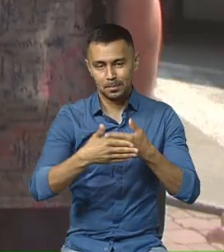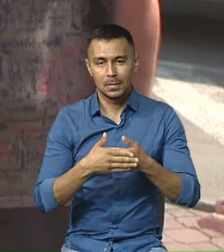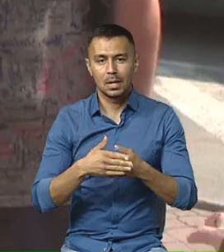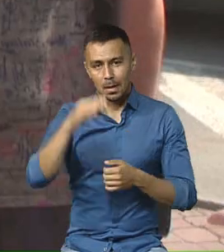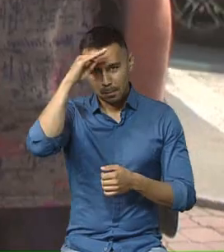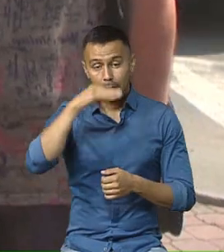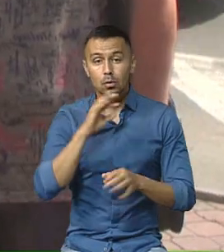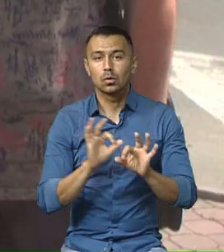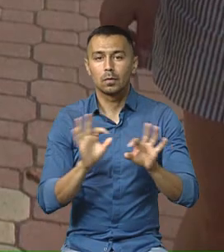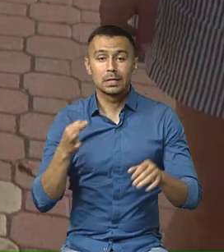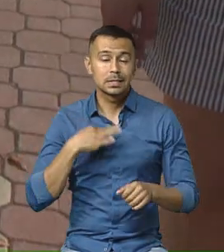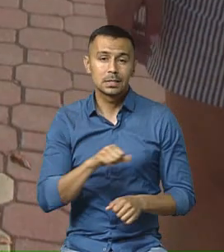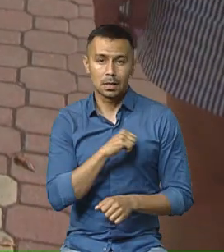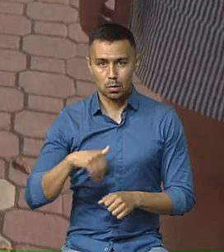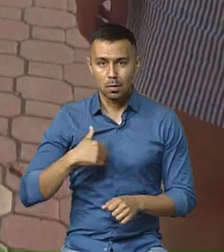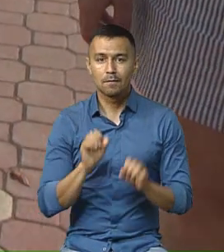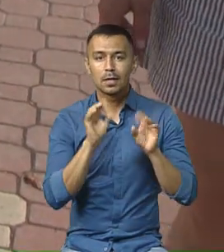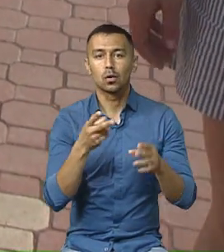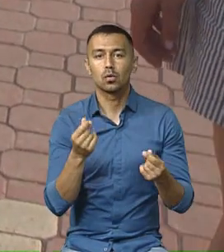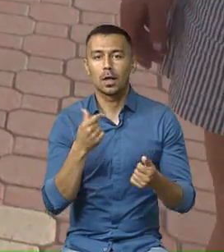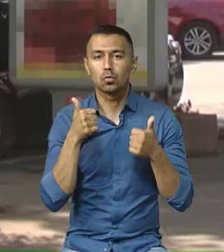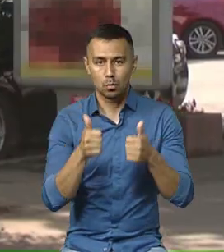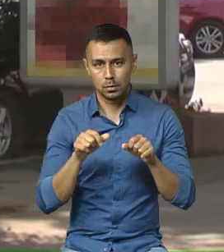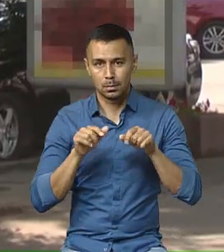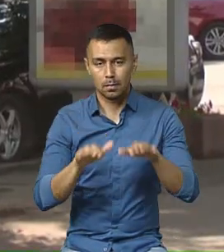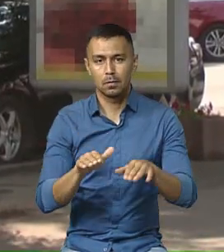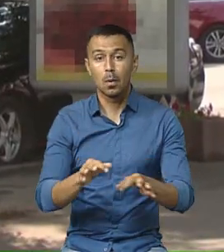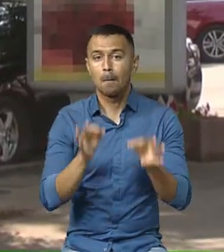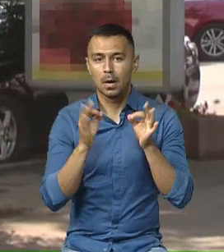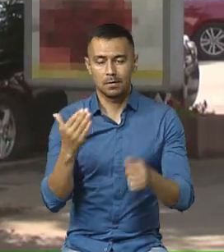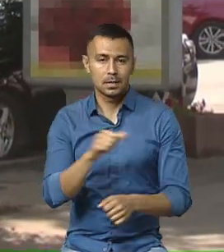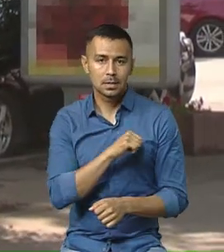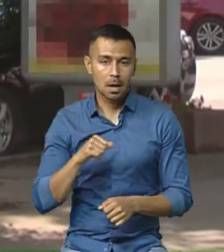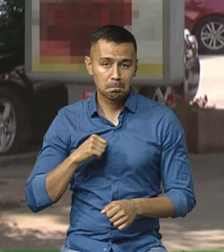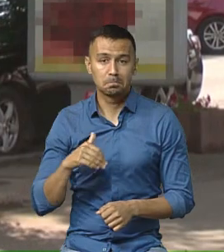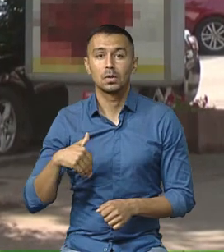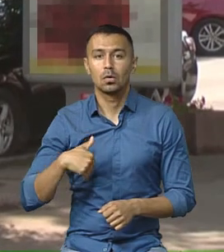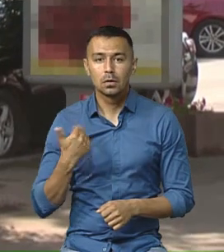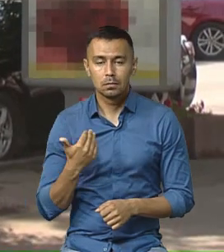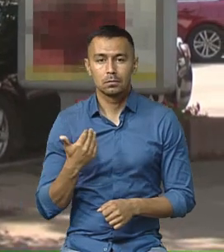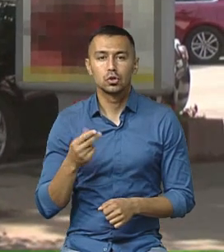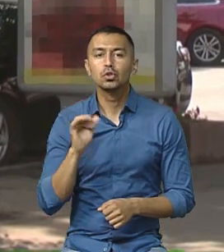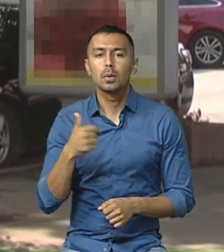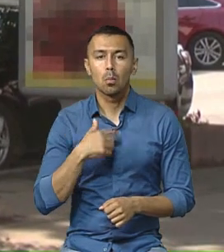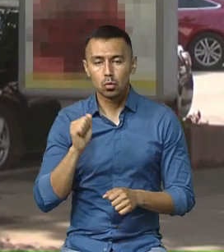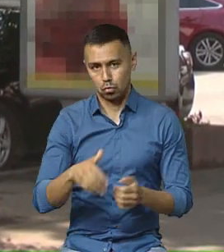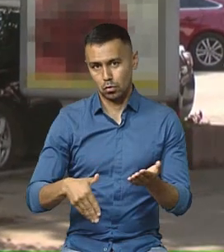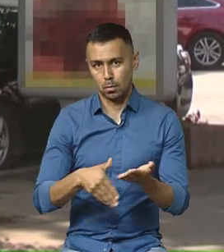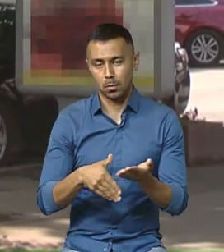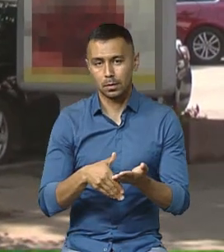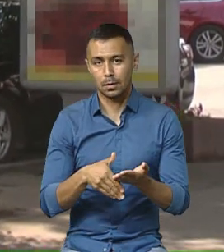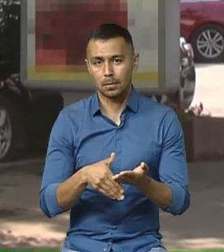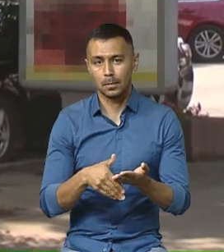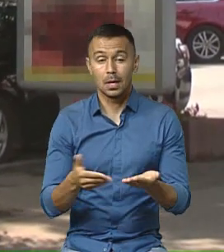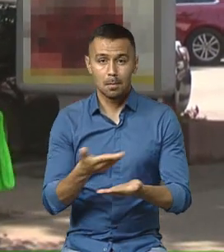Макара розповідає, син сам захотів віддати гроші на добру справу. По правді він сам захотів, а чим ми можемо допомогти?